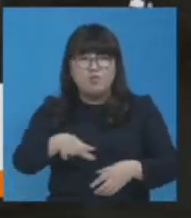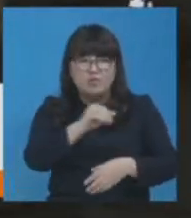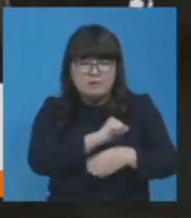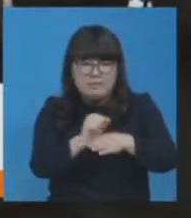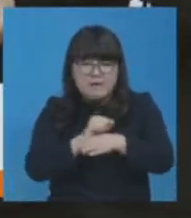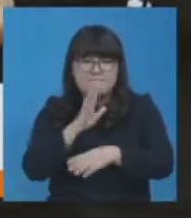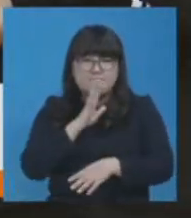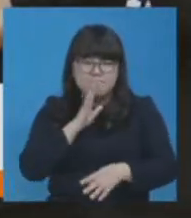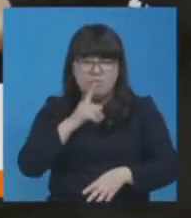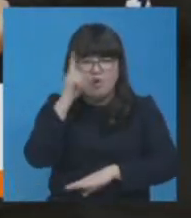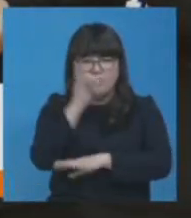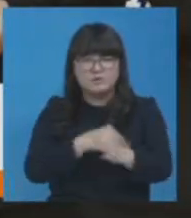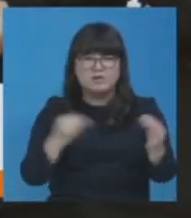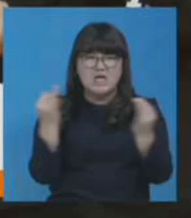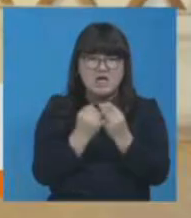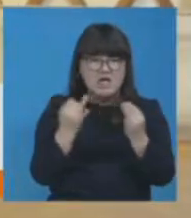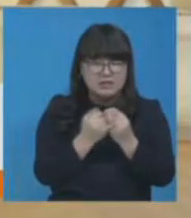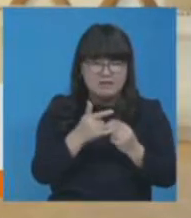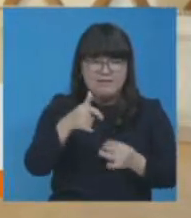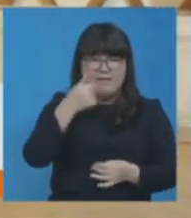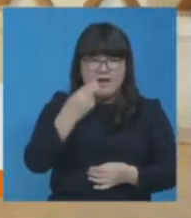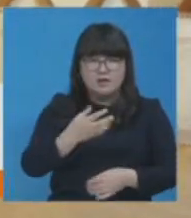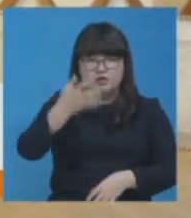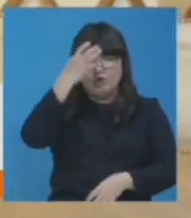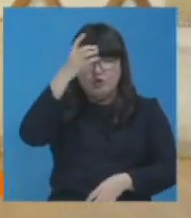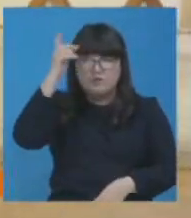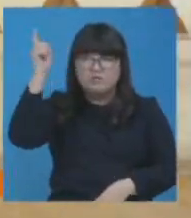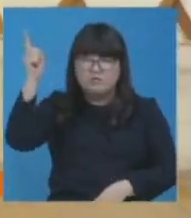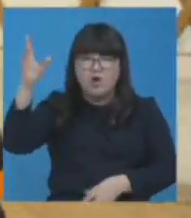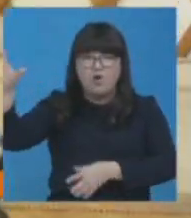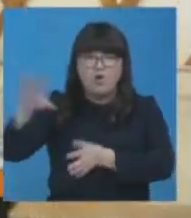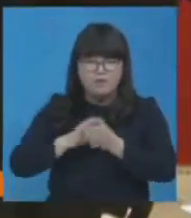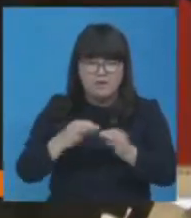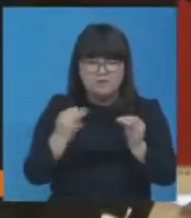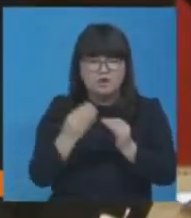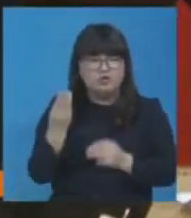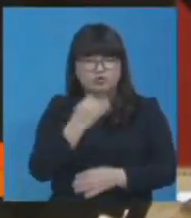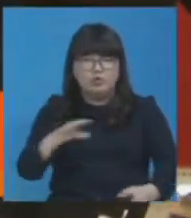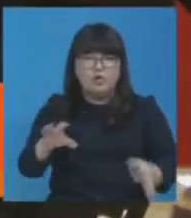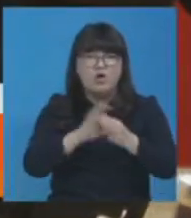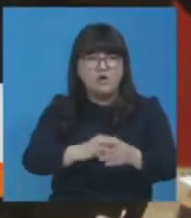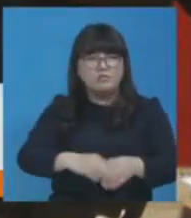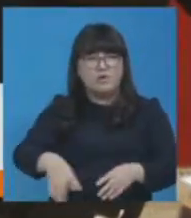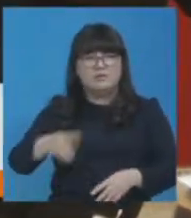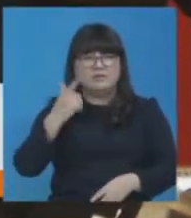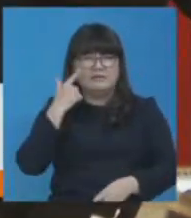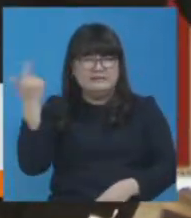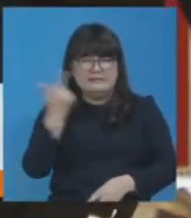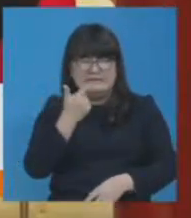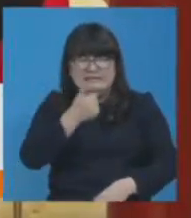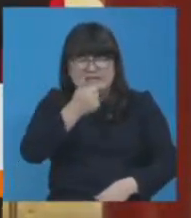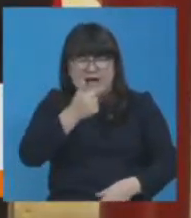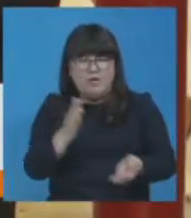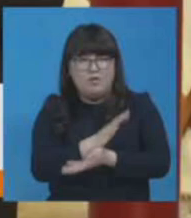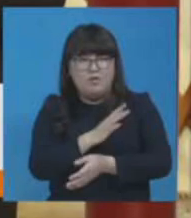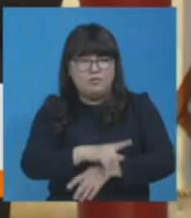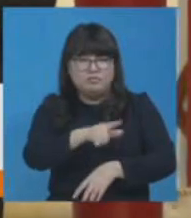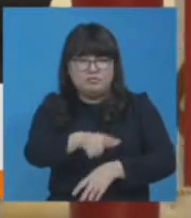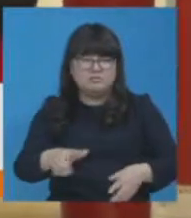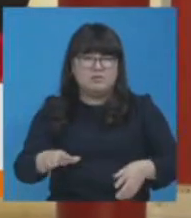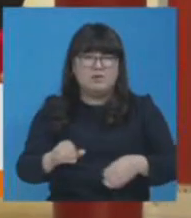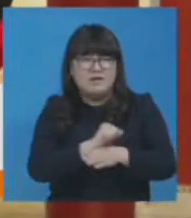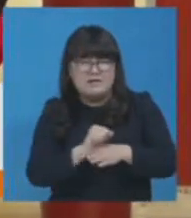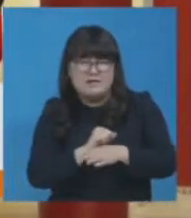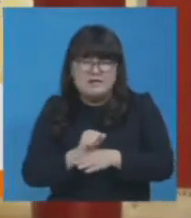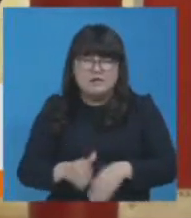Монгол улсын интернетийн үндсэн гарцаас буюу төрийн мэдлийн интернет сүлжээнээс шууд холболт хийж өндөр хурдыг хамгийн бага хоцрогдолтойгоор хүргэх